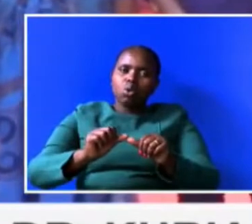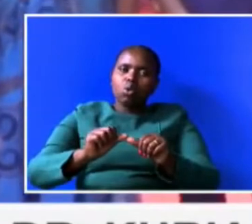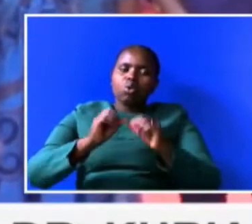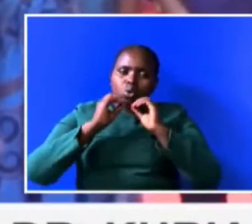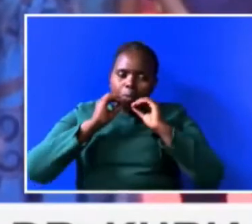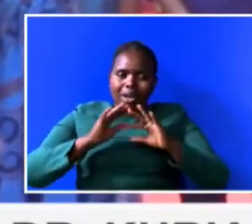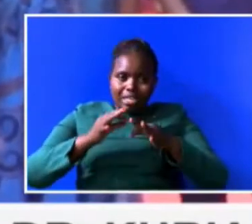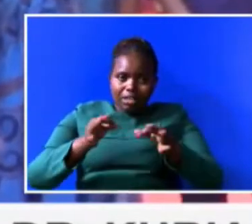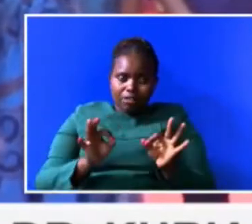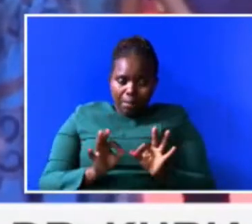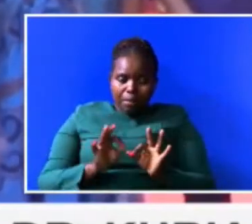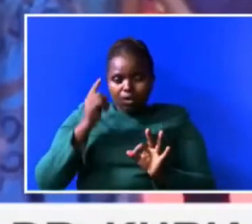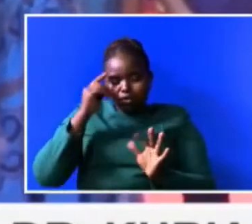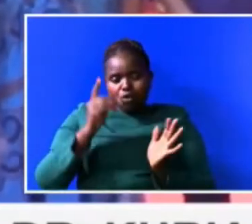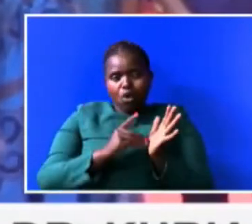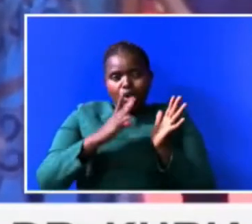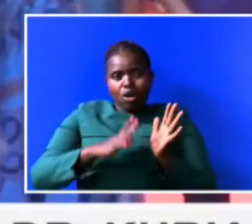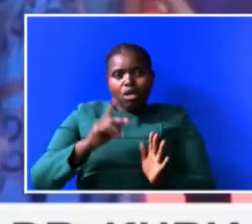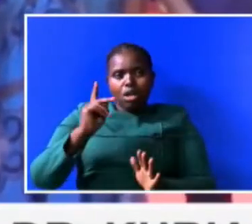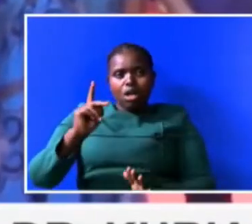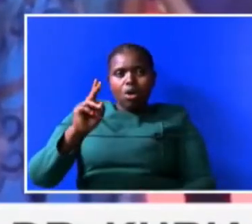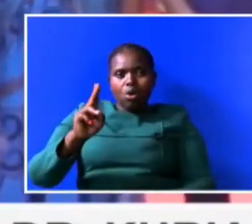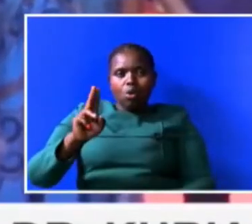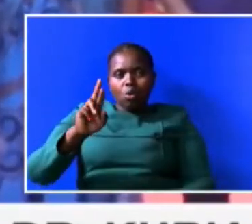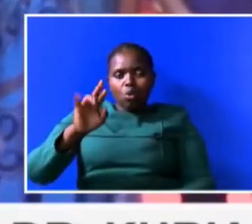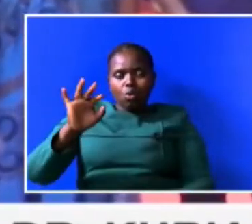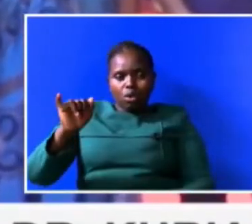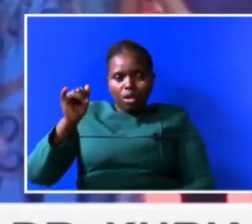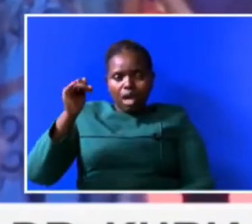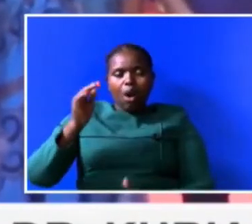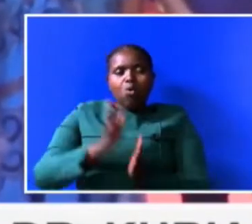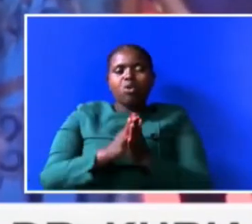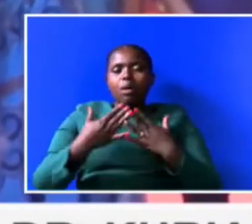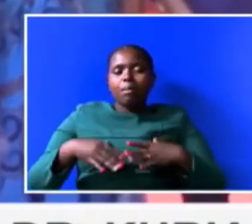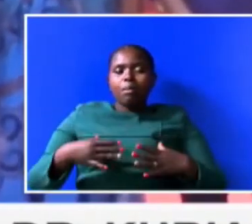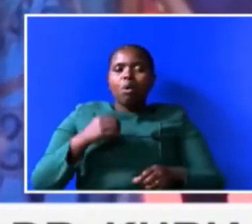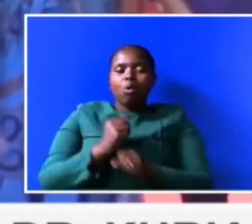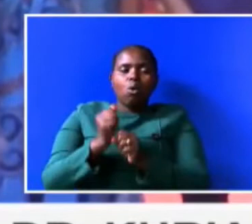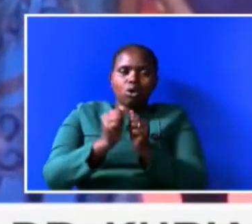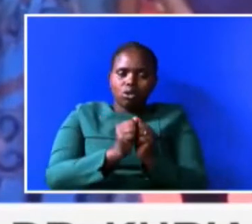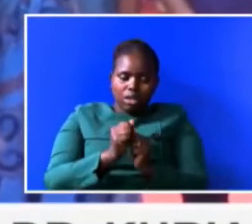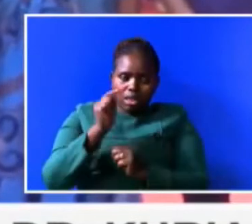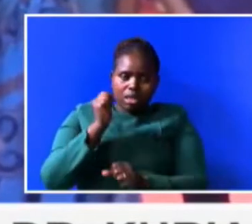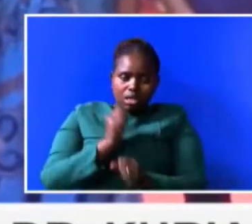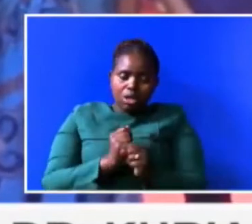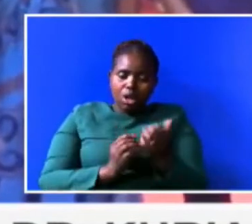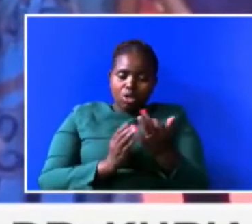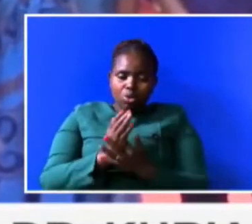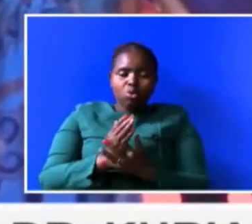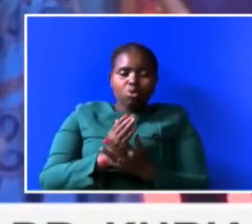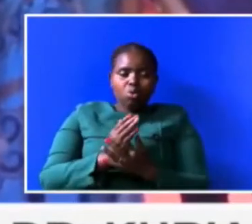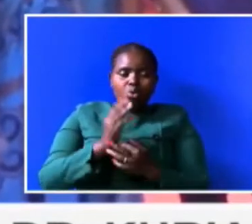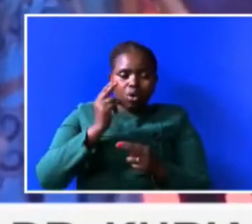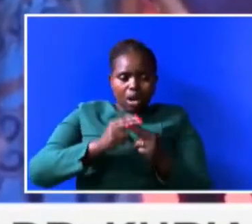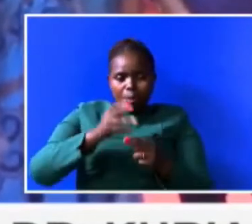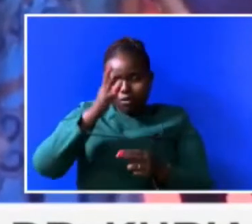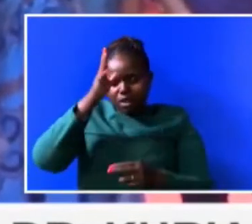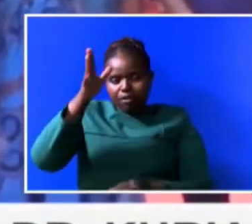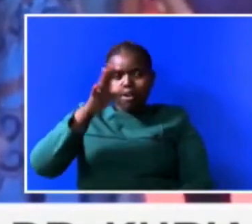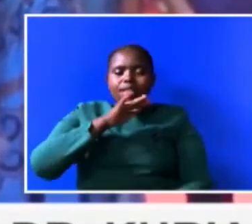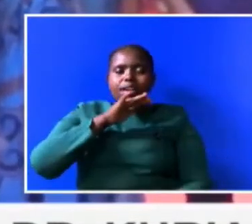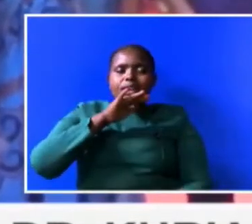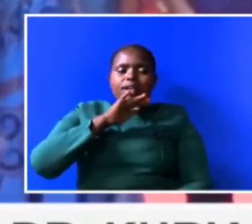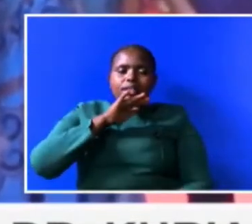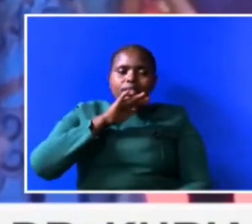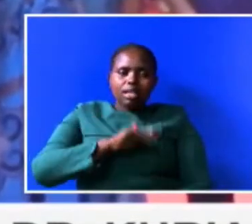Kuria na wale wote ambao wanasaidiana naye. Nafanya jambo hili katika jina la Baba na la Mwana na